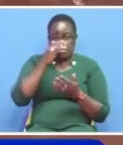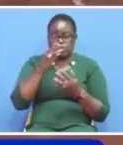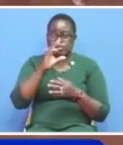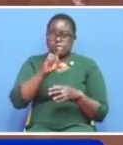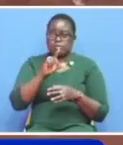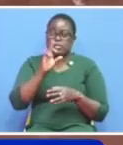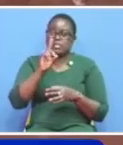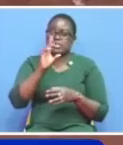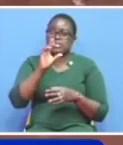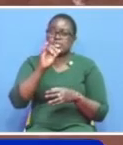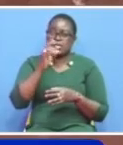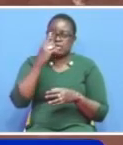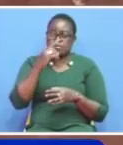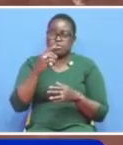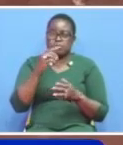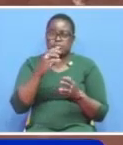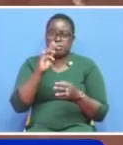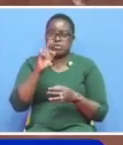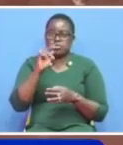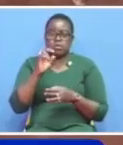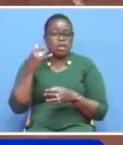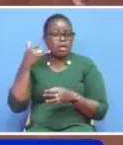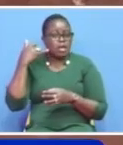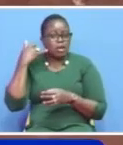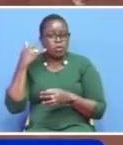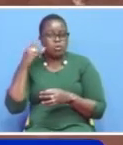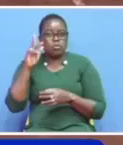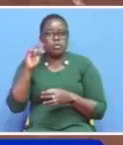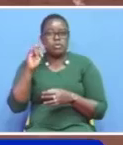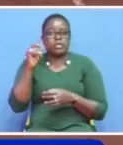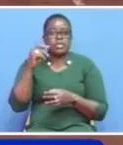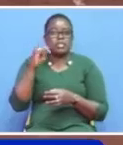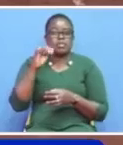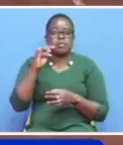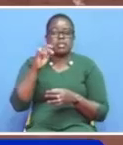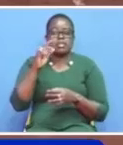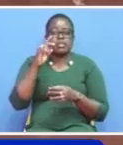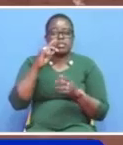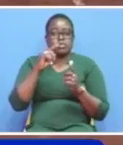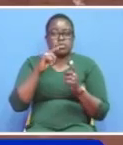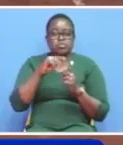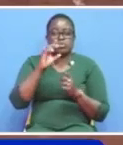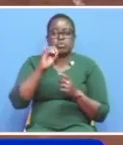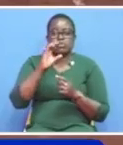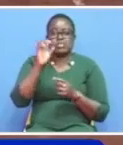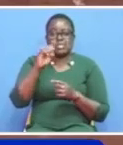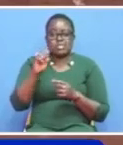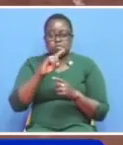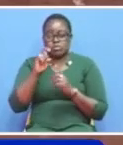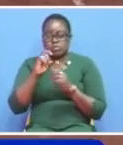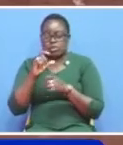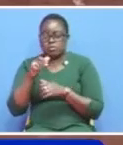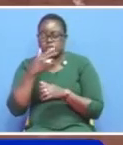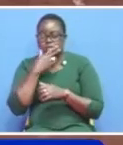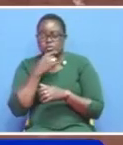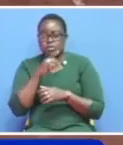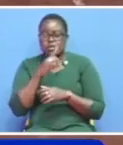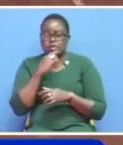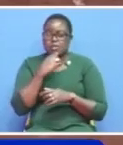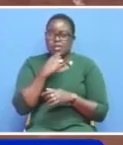wa Matu, akapika simu mpaka Kithimani kwa OCS. Akaulizwa maswali kuhusu kijana, akasema si